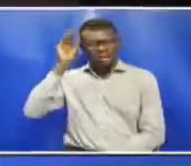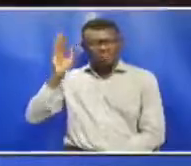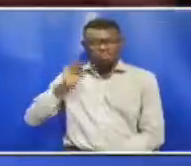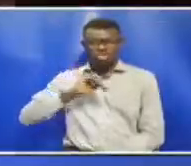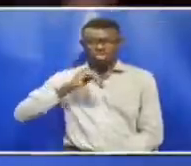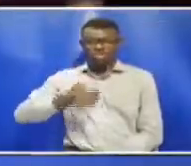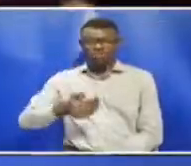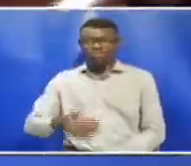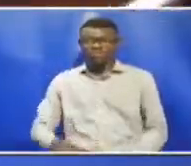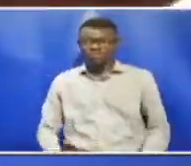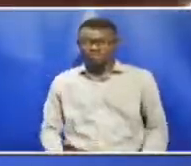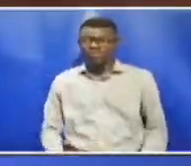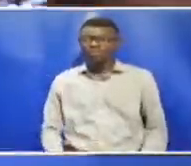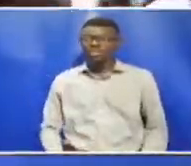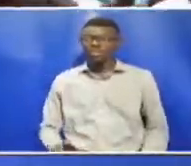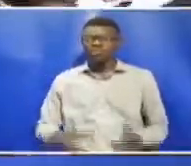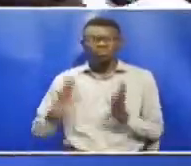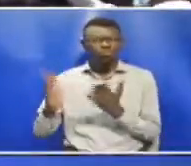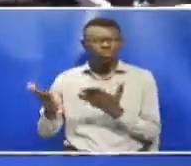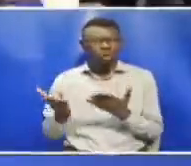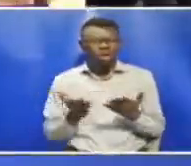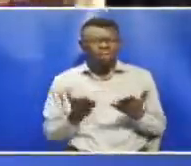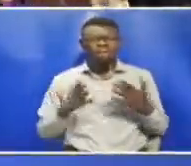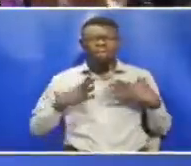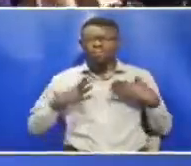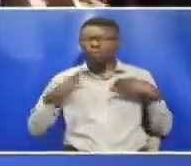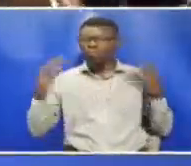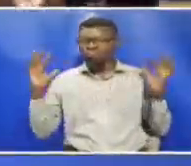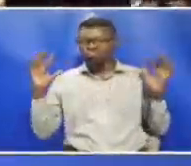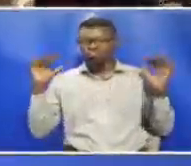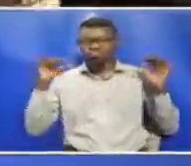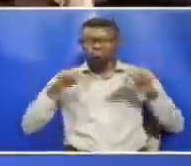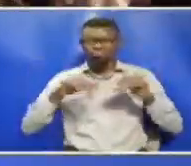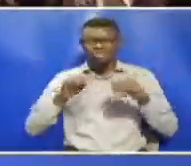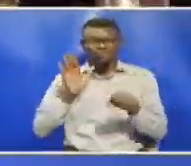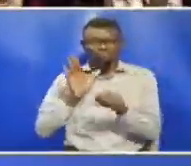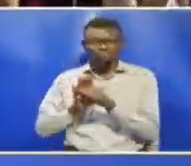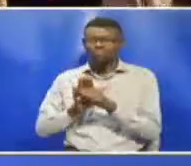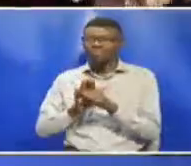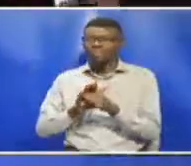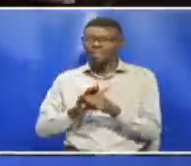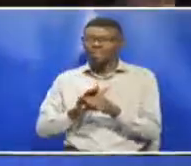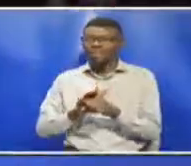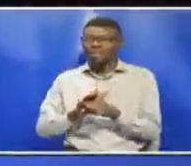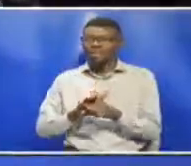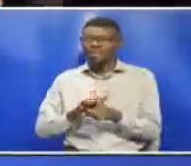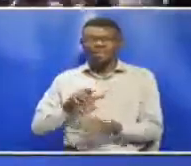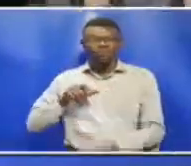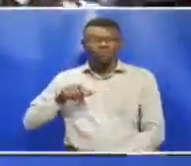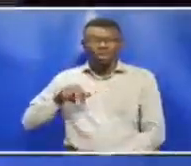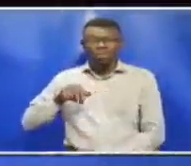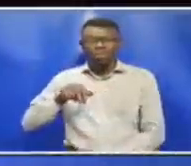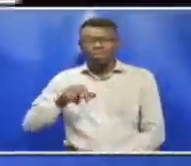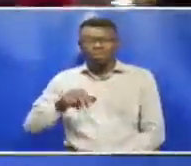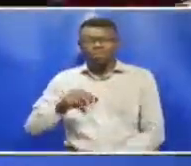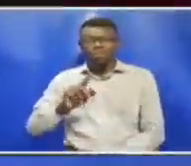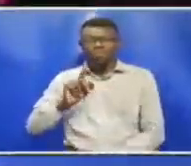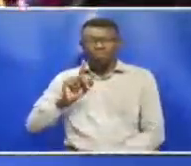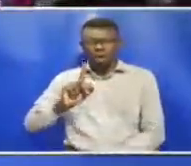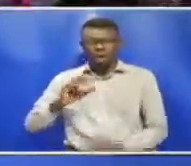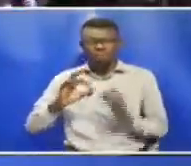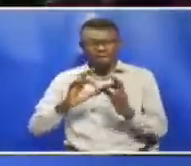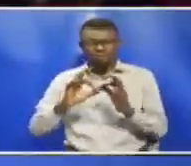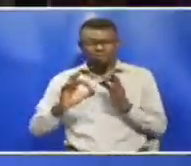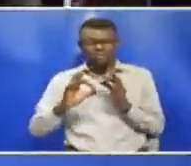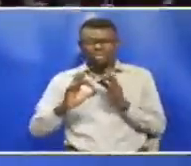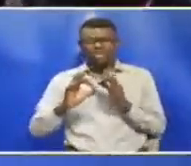Hapa askofu alikaribishwa na umati wa waumini wa eneo hili na kisha kutembea mwendo wa takriban kilomita 1 na